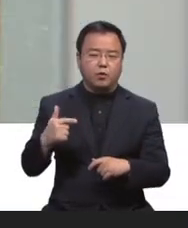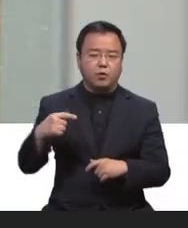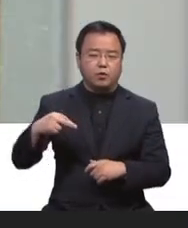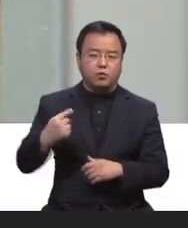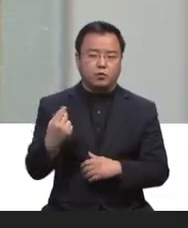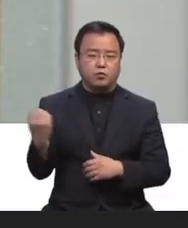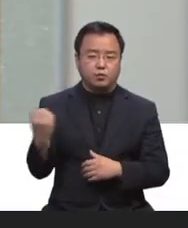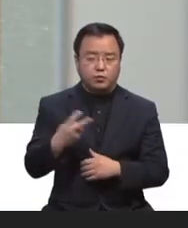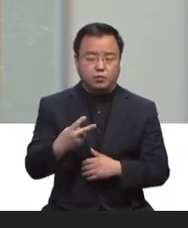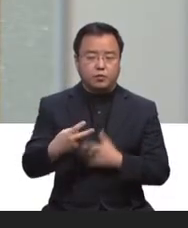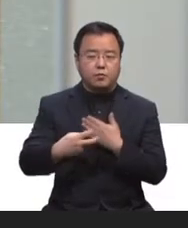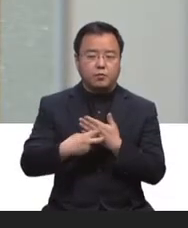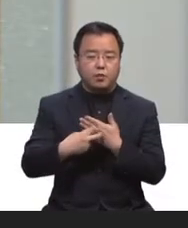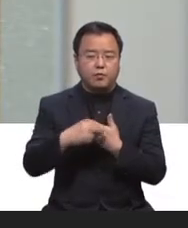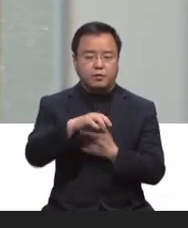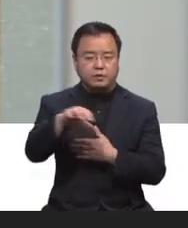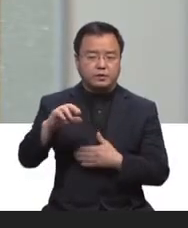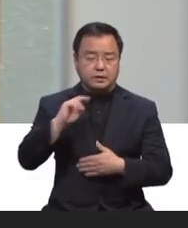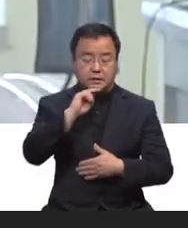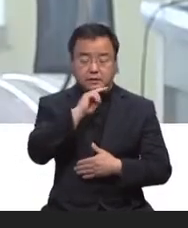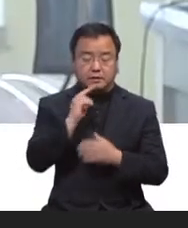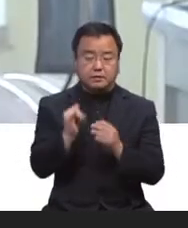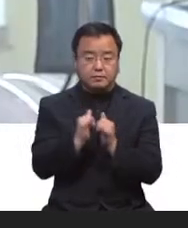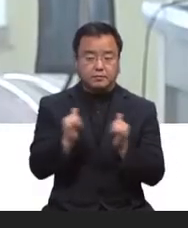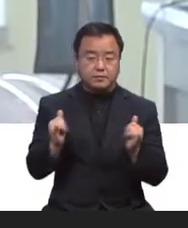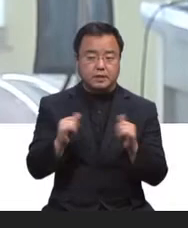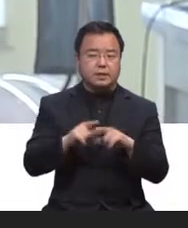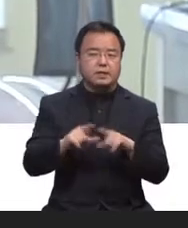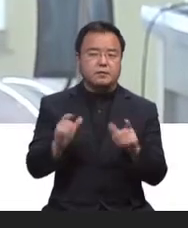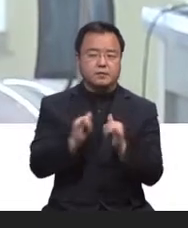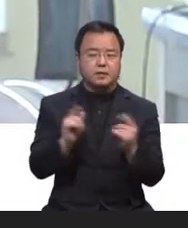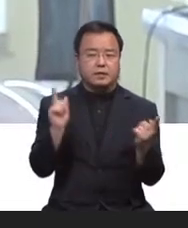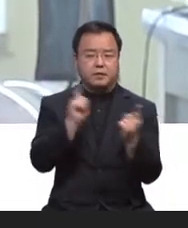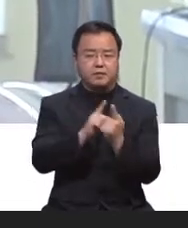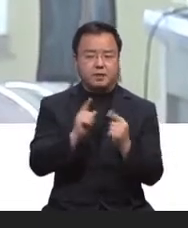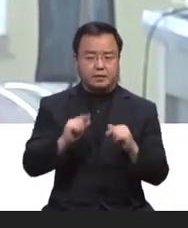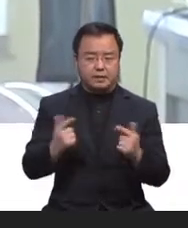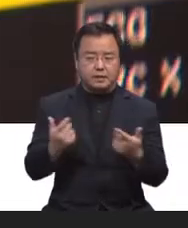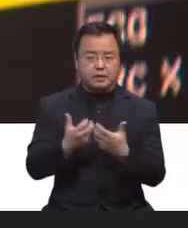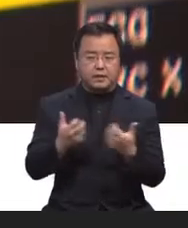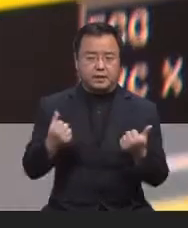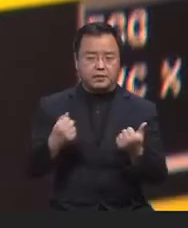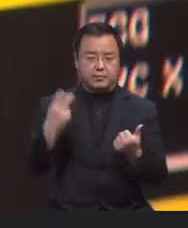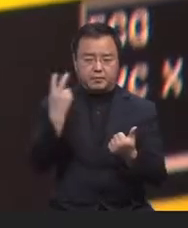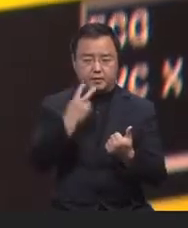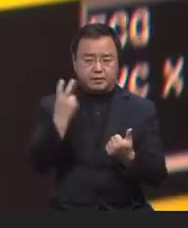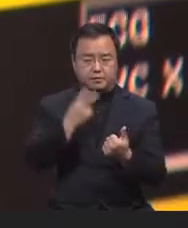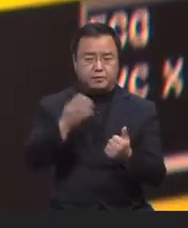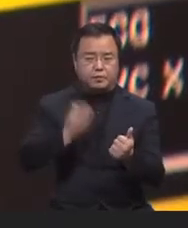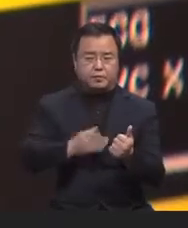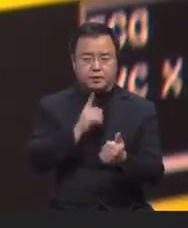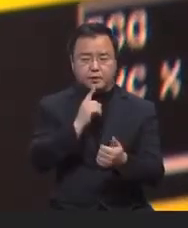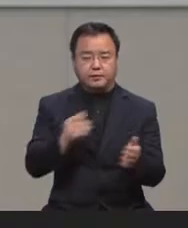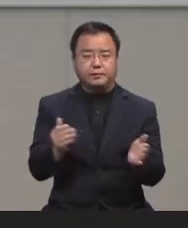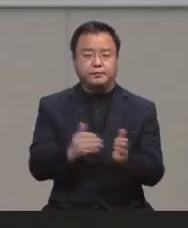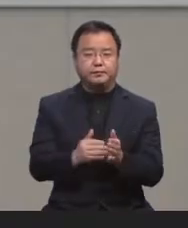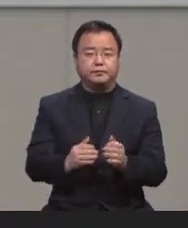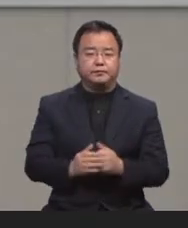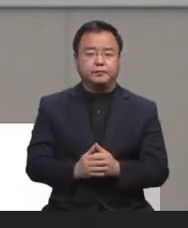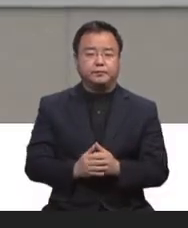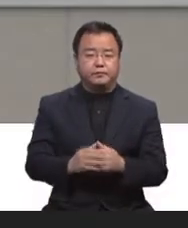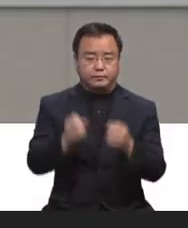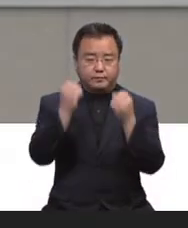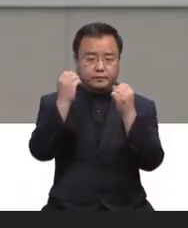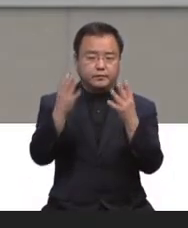폐렴 의심 증상이 있는 사람들이 일반인과 접촉하지 않도록 선배 진료소를 운영하고 지시했습니다 신종